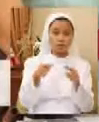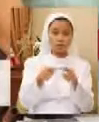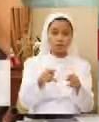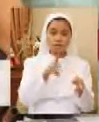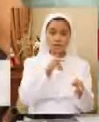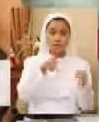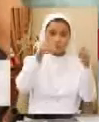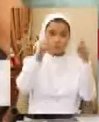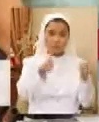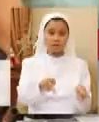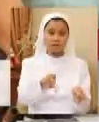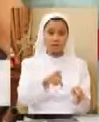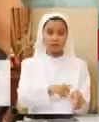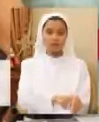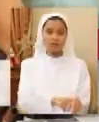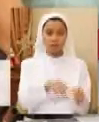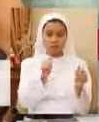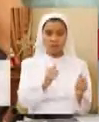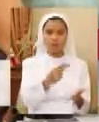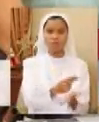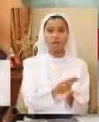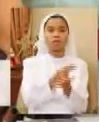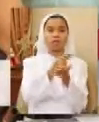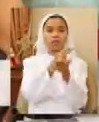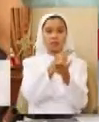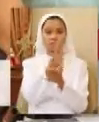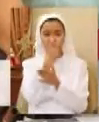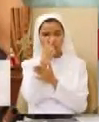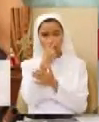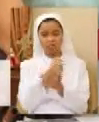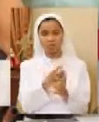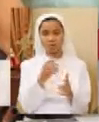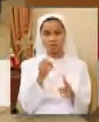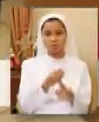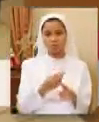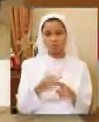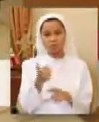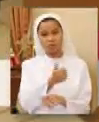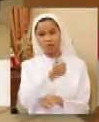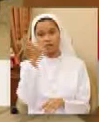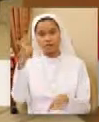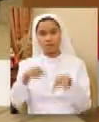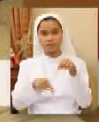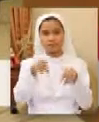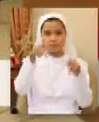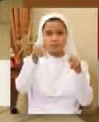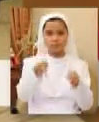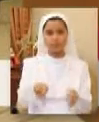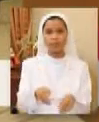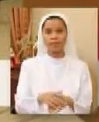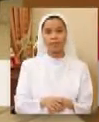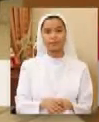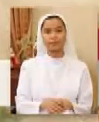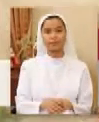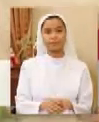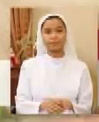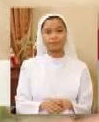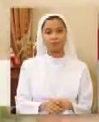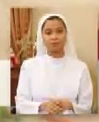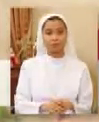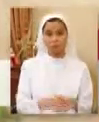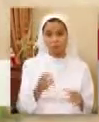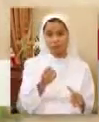saan namin sila dapat i-refer. Kasi meron din po talagang pag nalaman nila na ito